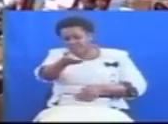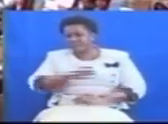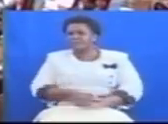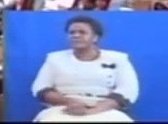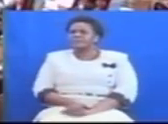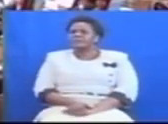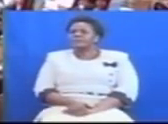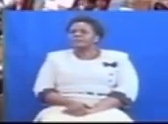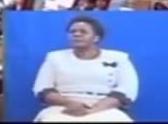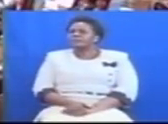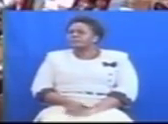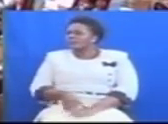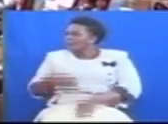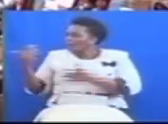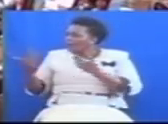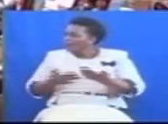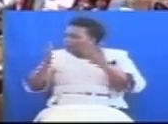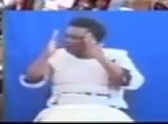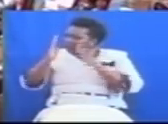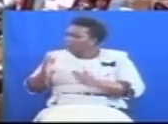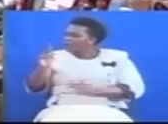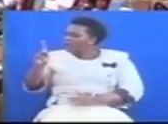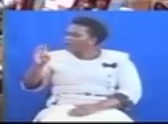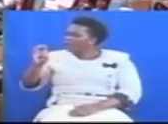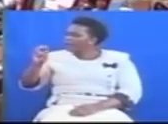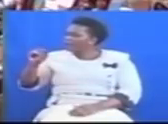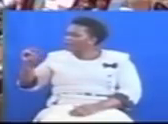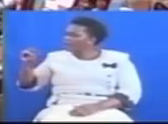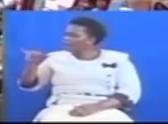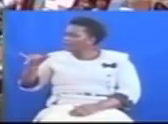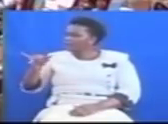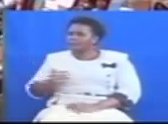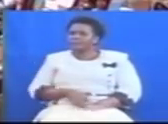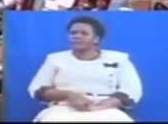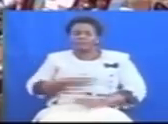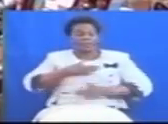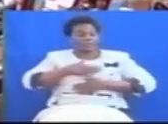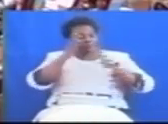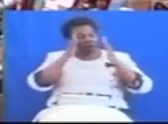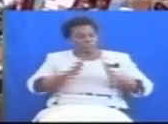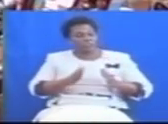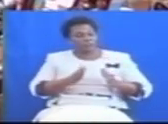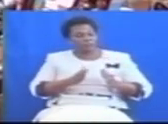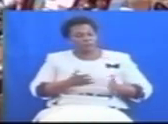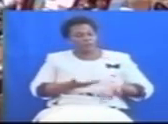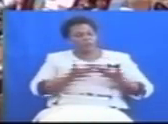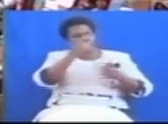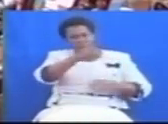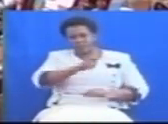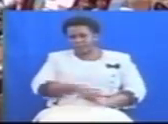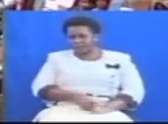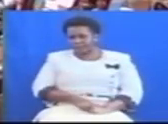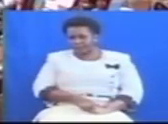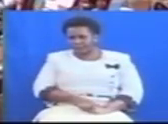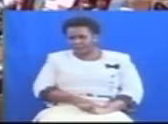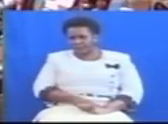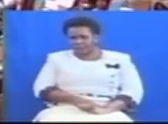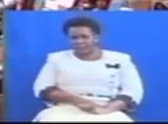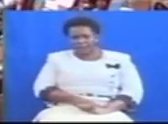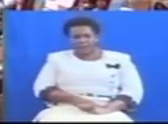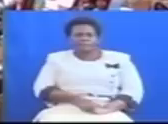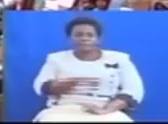Mheshimiwa Ali Casey, swali la nyongeza. Asante sana Mheshimiwa Naibu Spika. Tangu alipouziwa hilo shamba Mheshimiwa Naibu Spika, leo